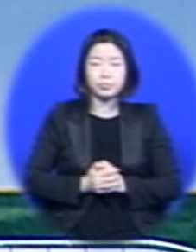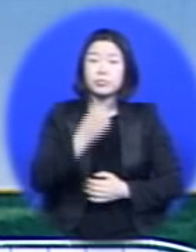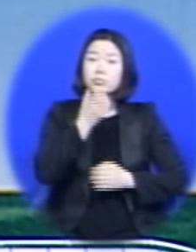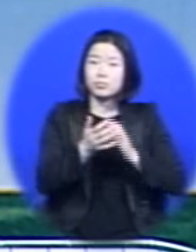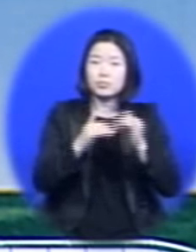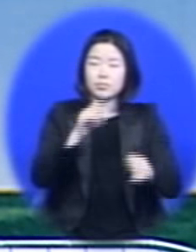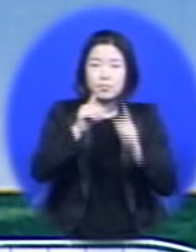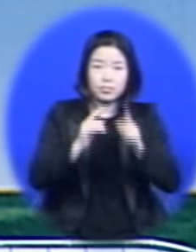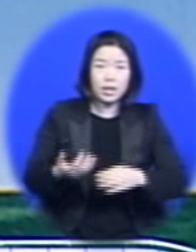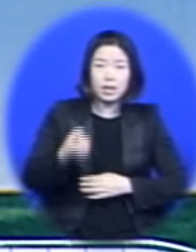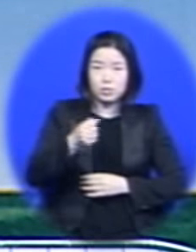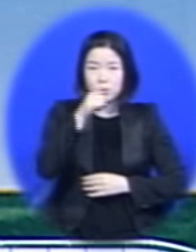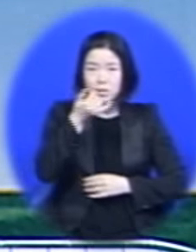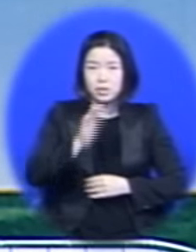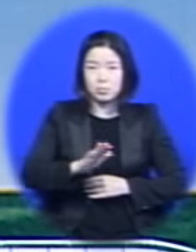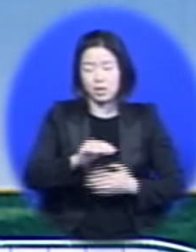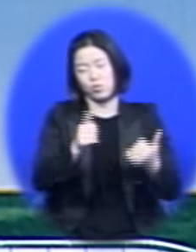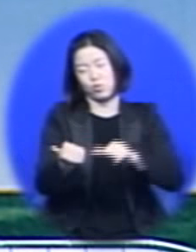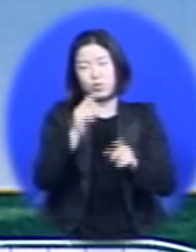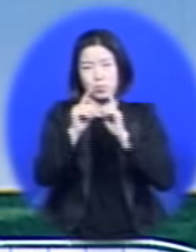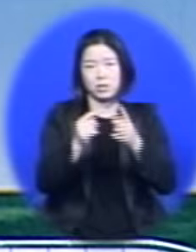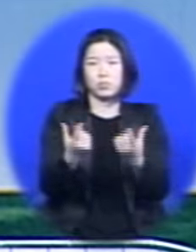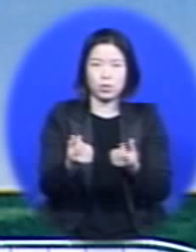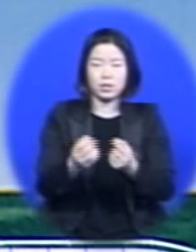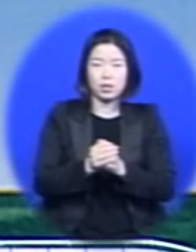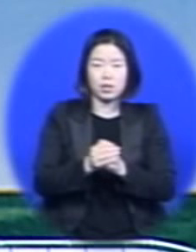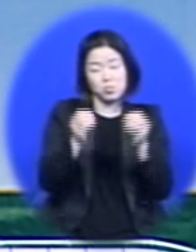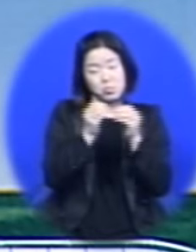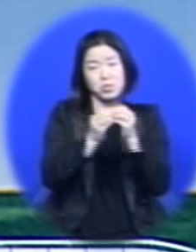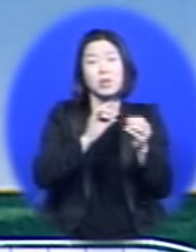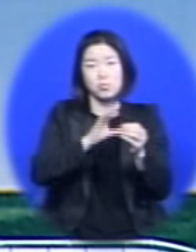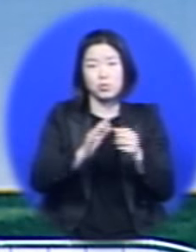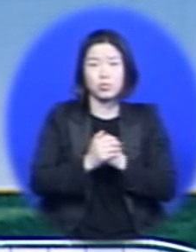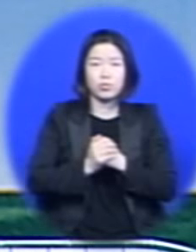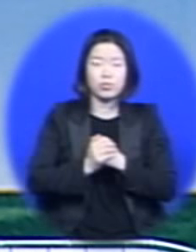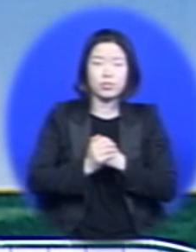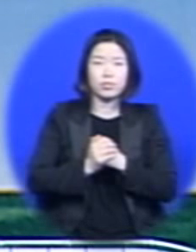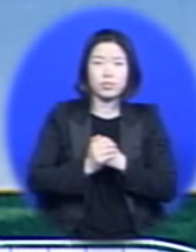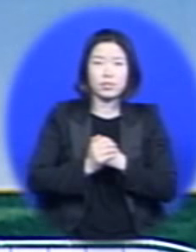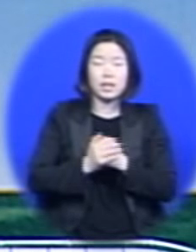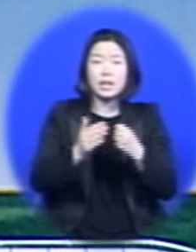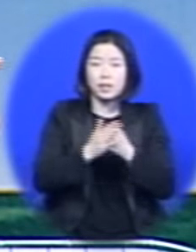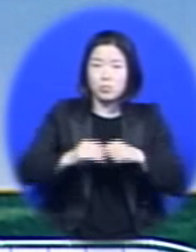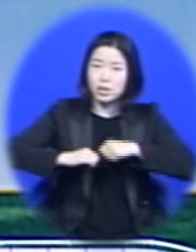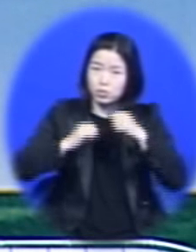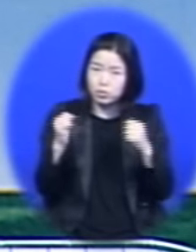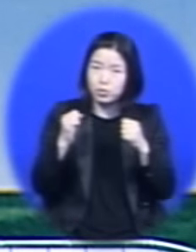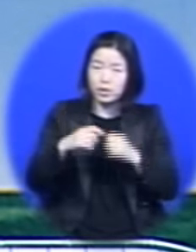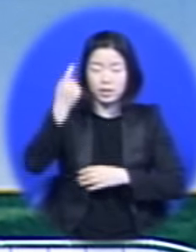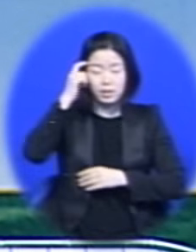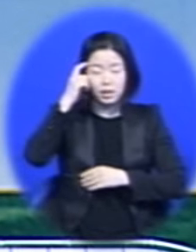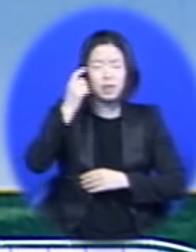유대인들은 말씀을 가지고 있었지만 그건 죽은 말씀이었습니다. 문자였습니다. 그러므로 순종이라는